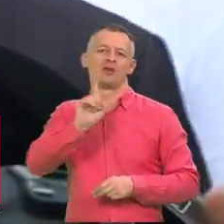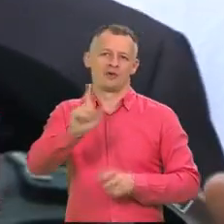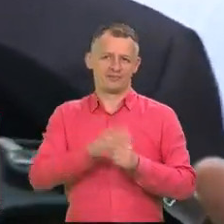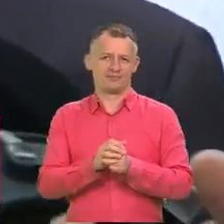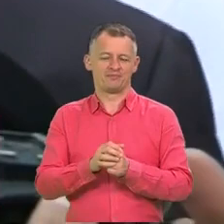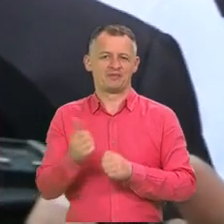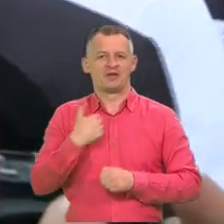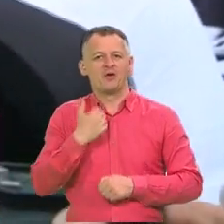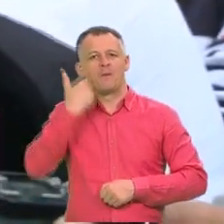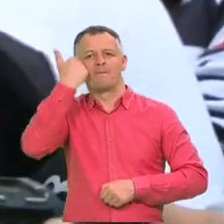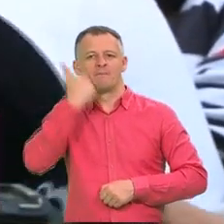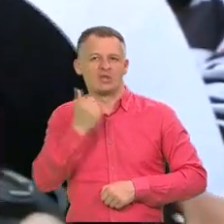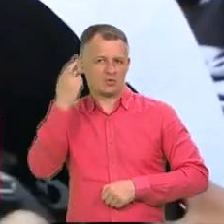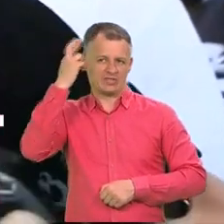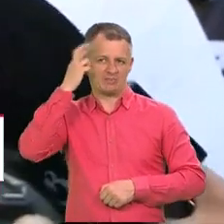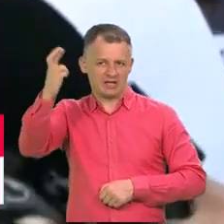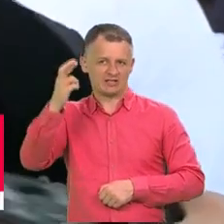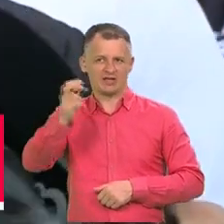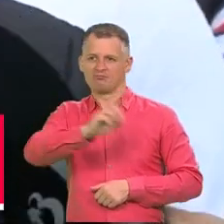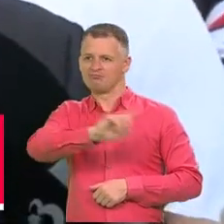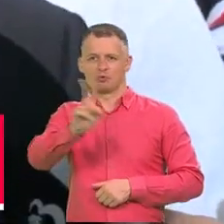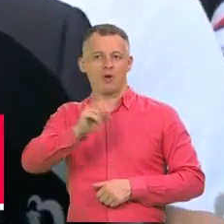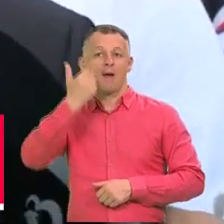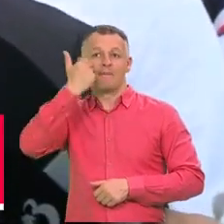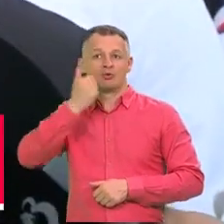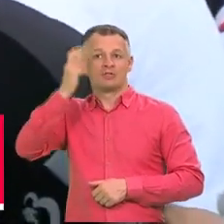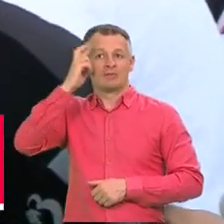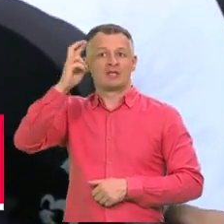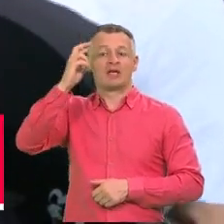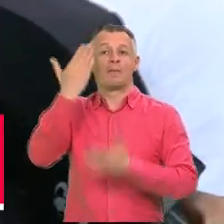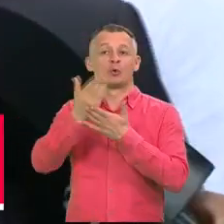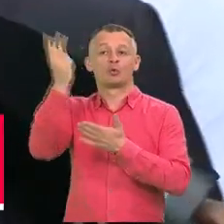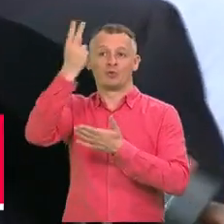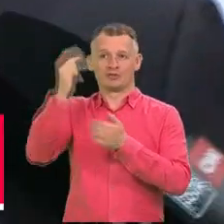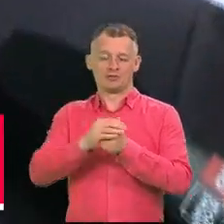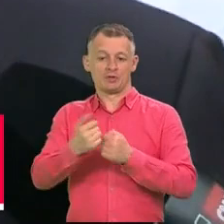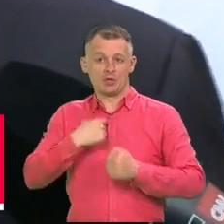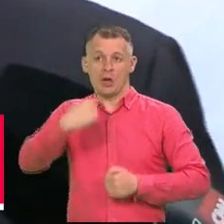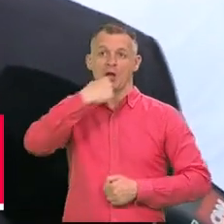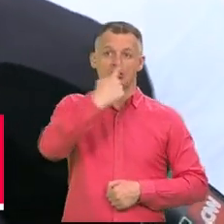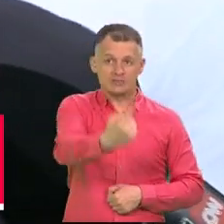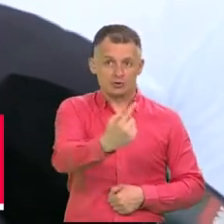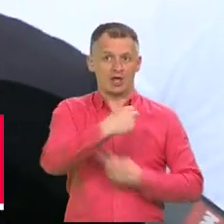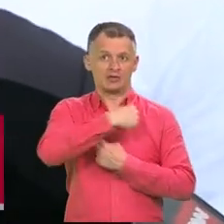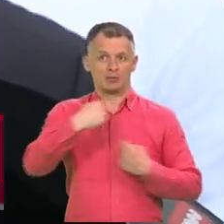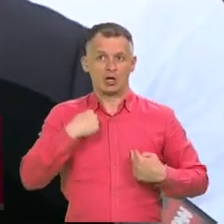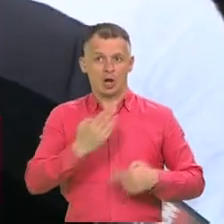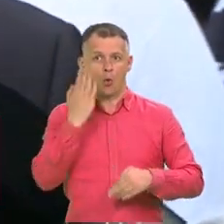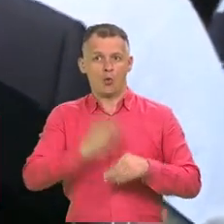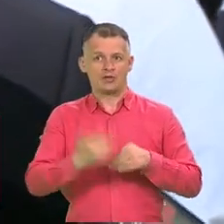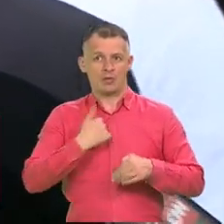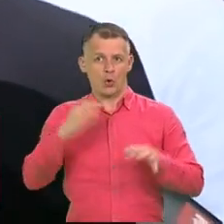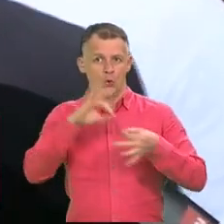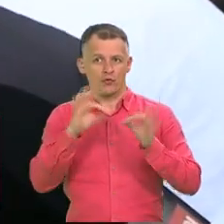Pierdusem speranța, dar nu pierdusem speranța în Dumnezeu. Am spus în altei curți de casație și justiție, la ultimul meu cuvânt,